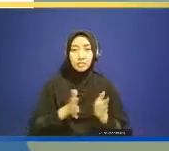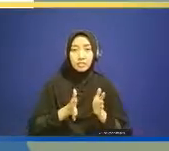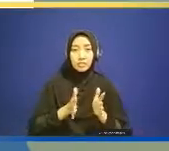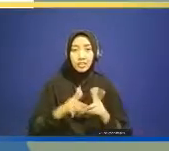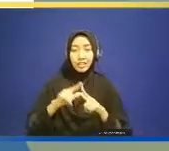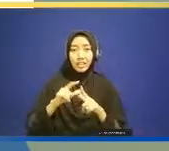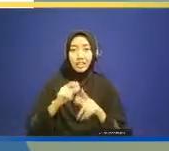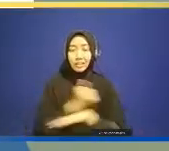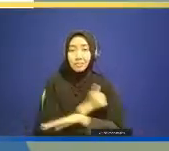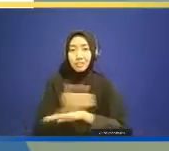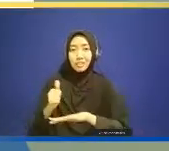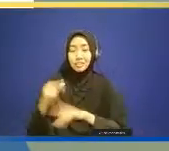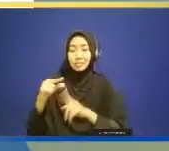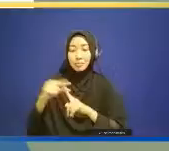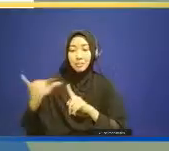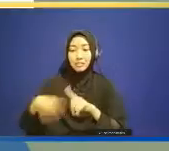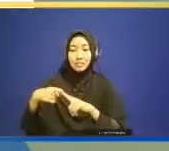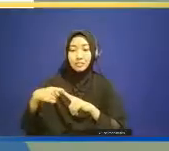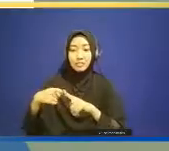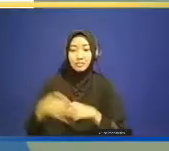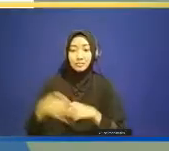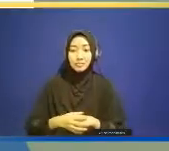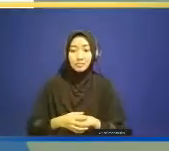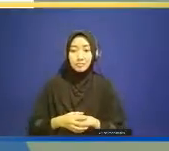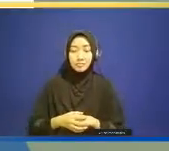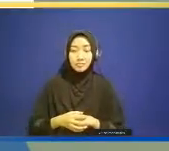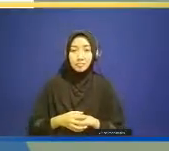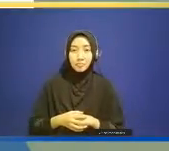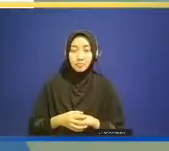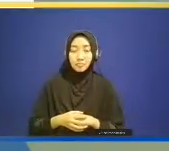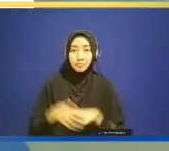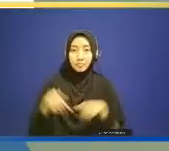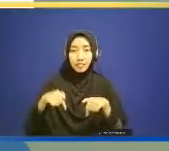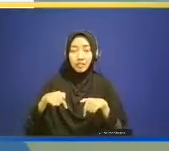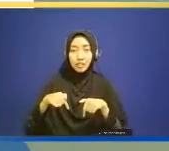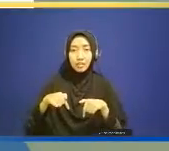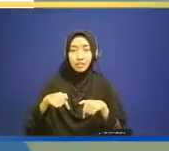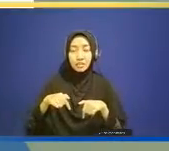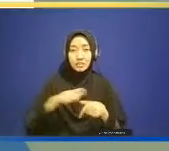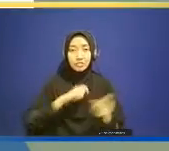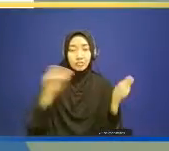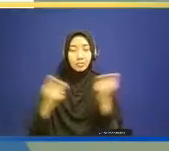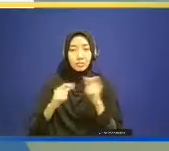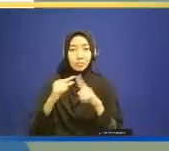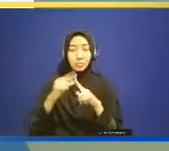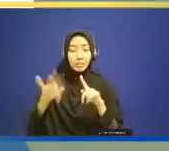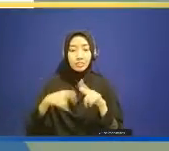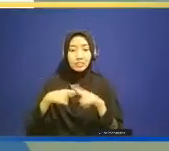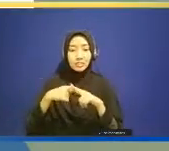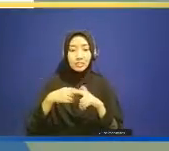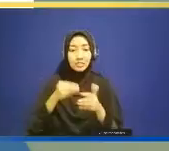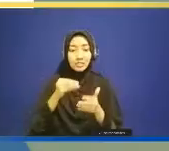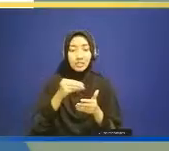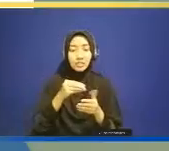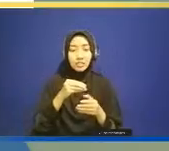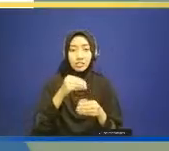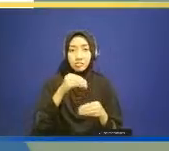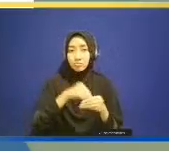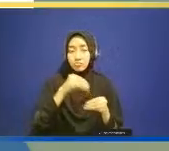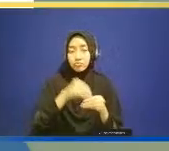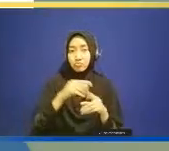administrasi perpajakan lain itu reformasi pajak juga kami lakukan dengan cara pemberian insentif pajak yang lebih